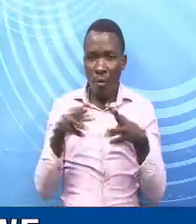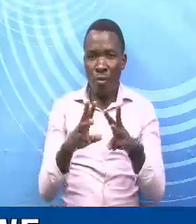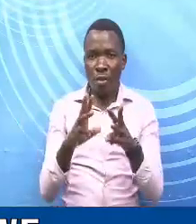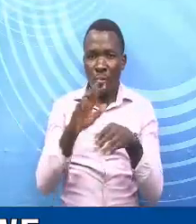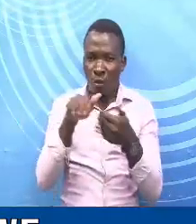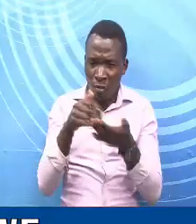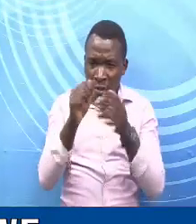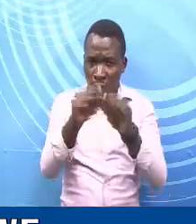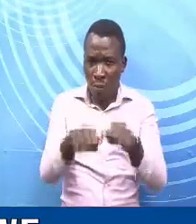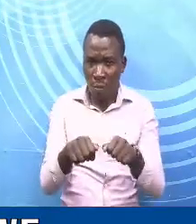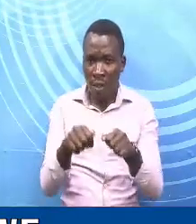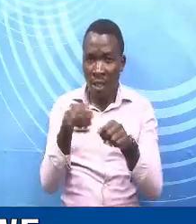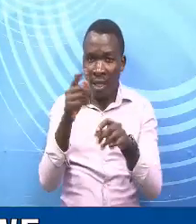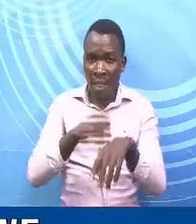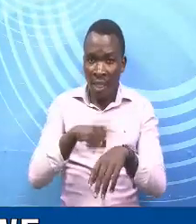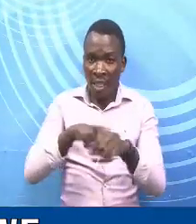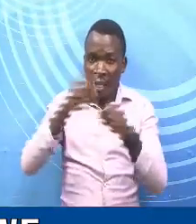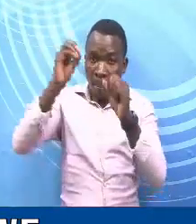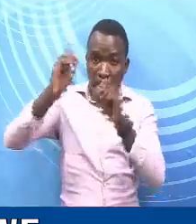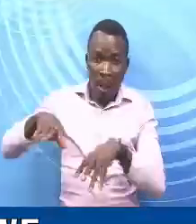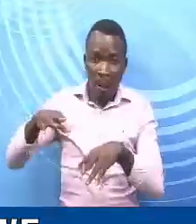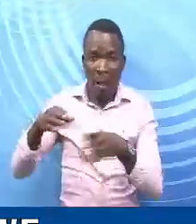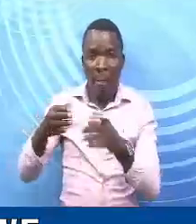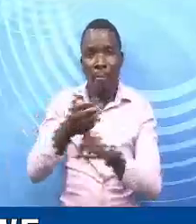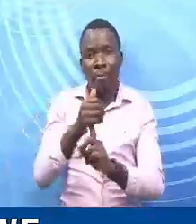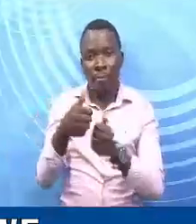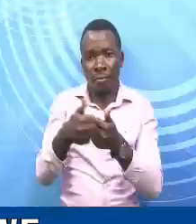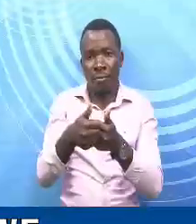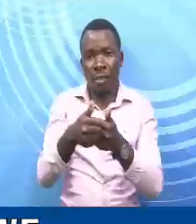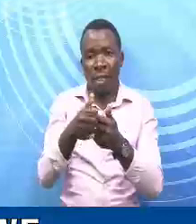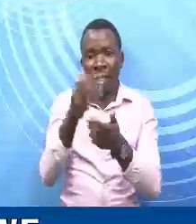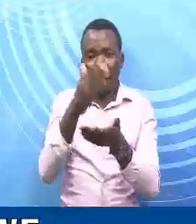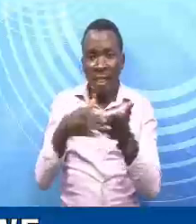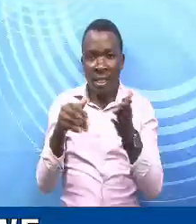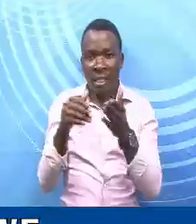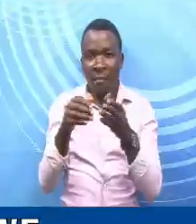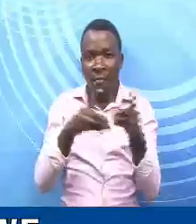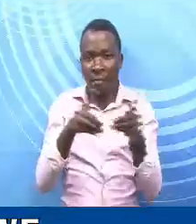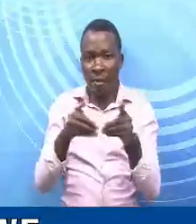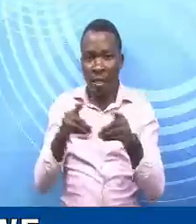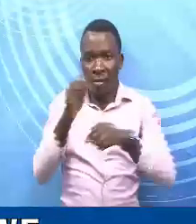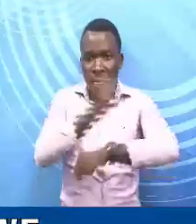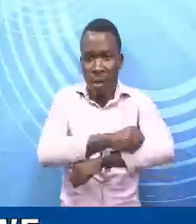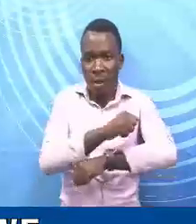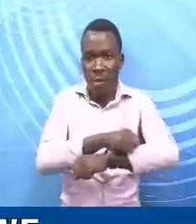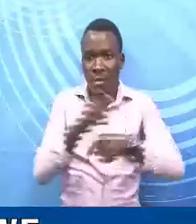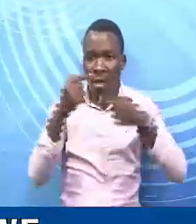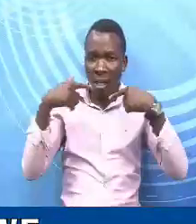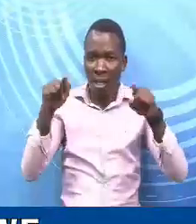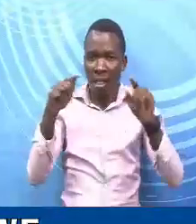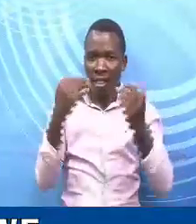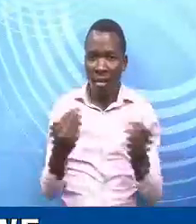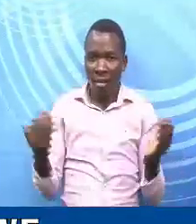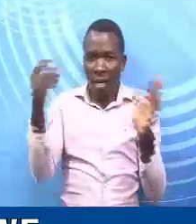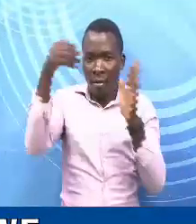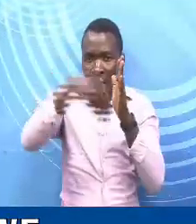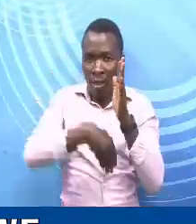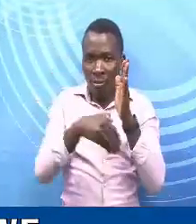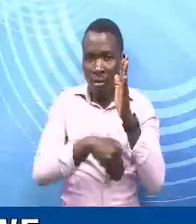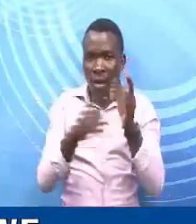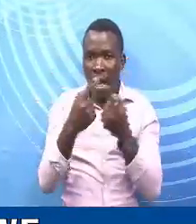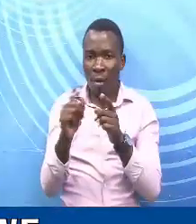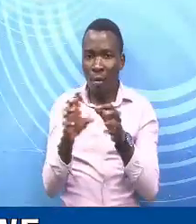bwose kugira ngo iki gihe bataye bakireke ipere. Bamwe mu bayobozi b'aya mashuri batangaza ko kuko abana basubiye inyuma, gusa ngo